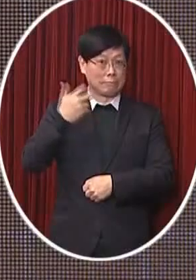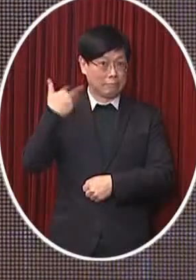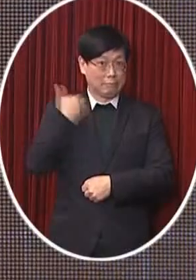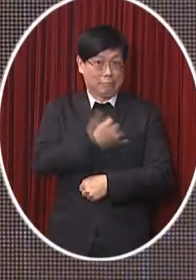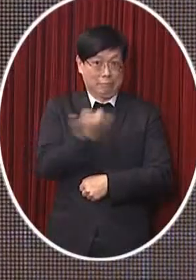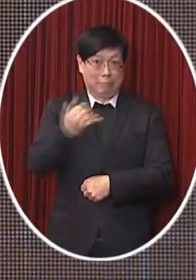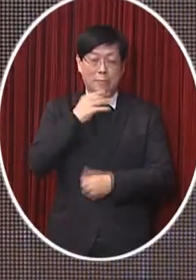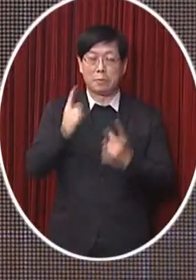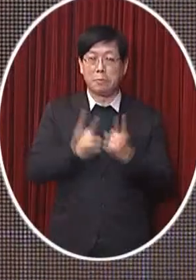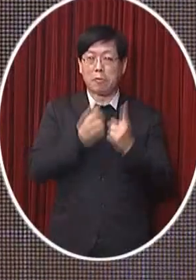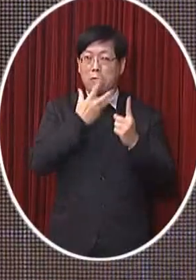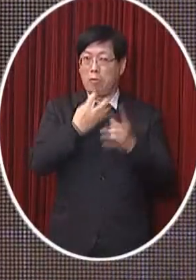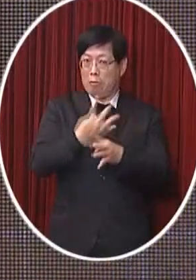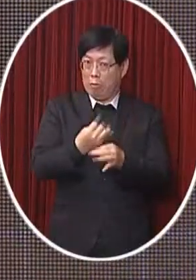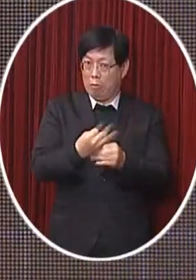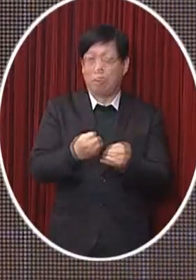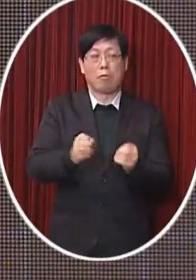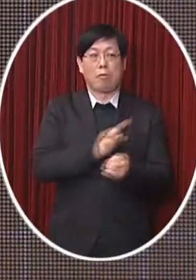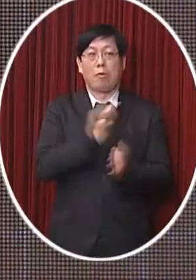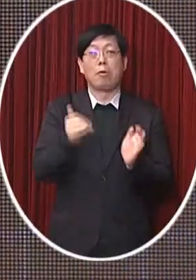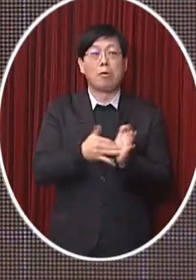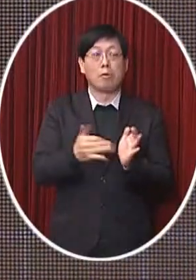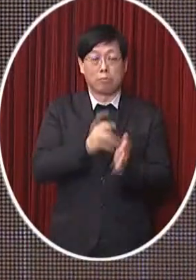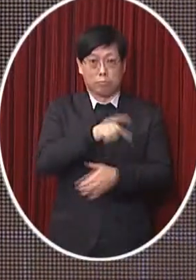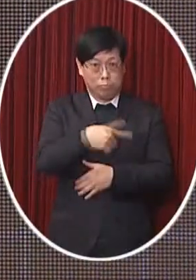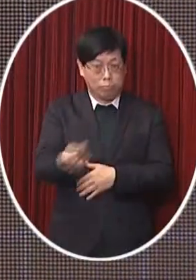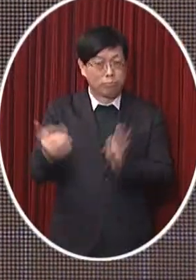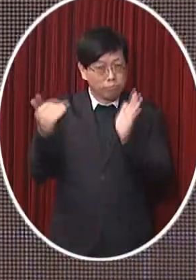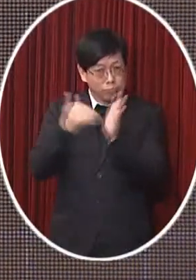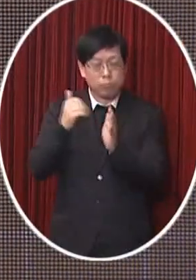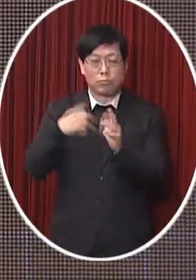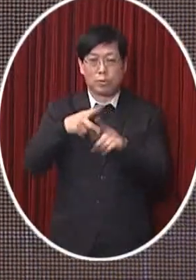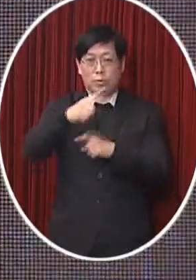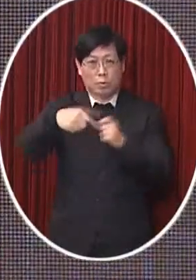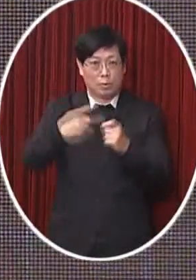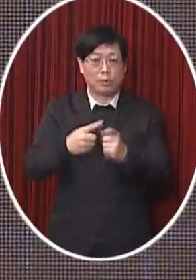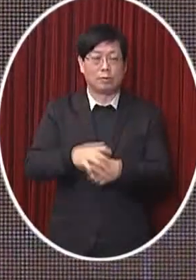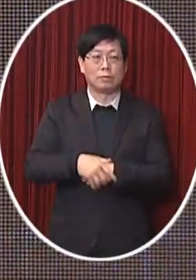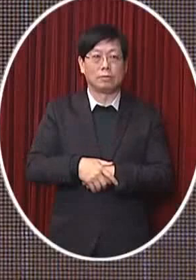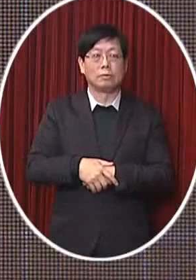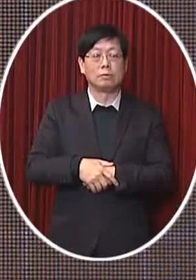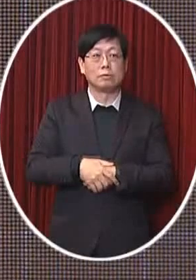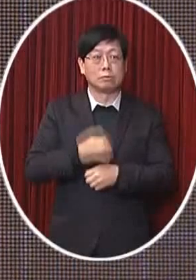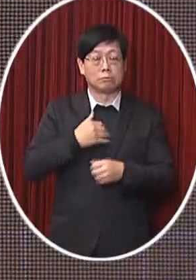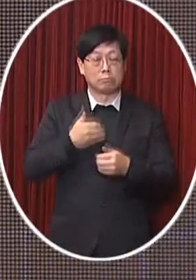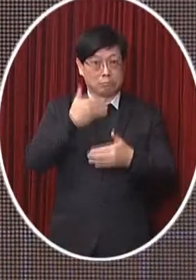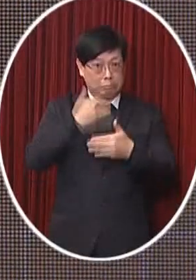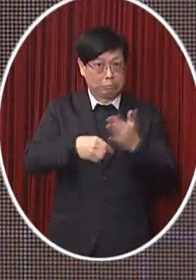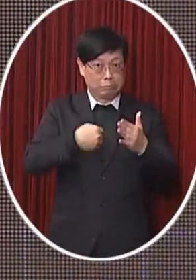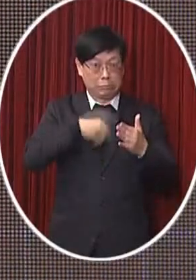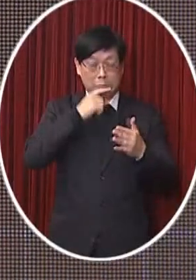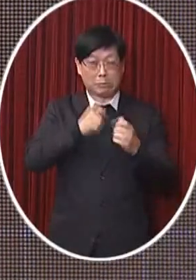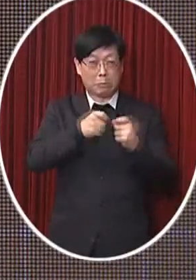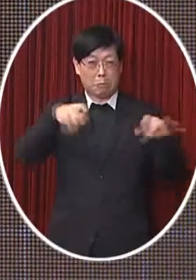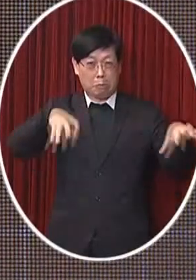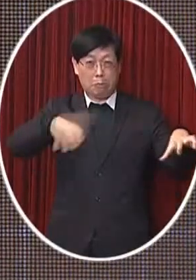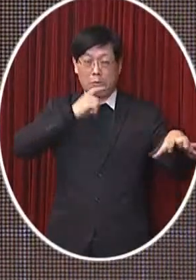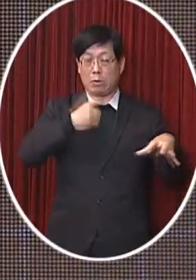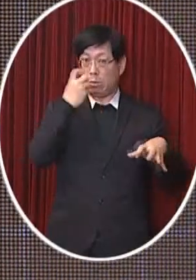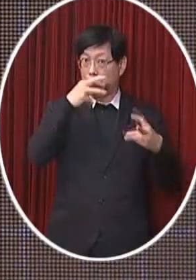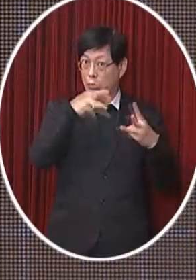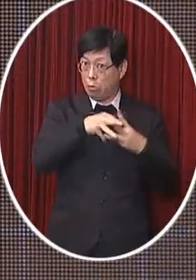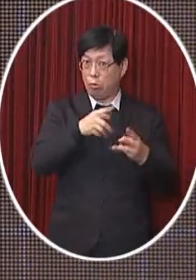欢度圣诞佳节，紧接着要迎向跨年之际哦，在距离台湾千里之遥的欧